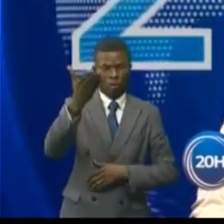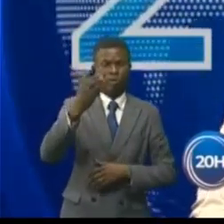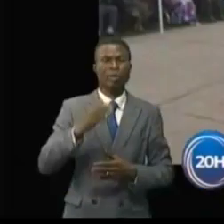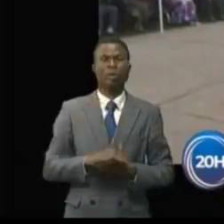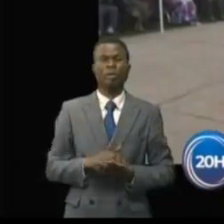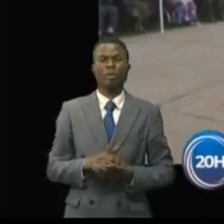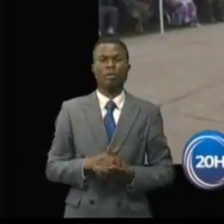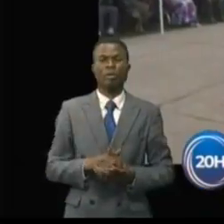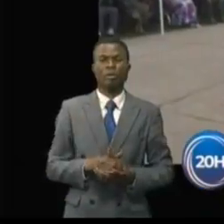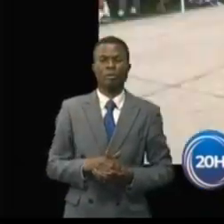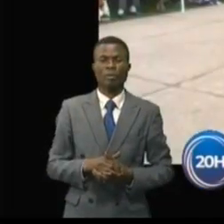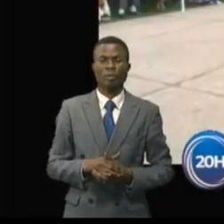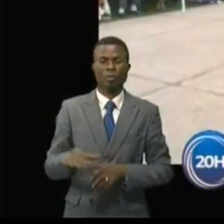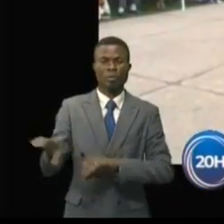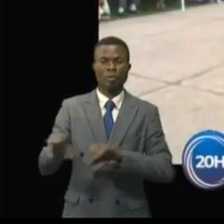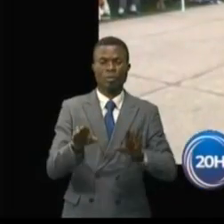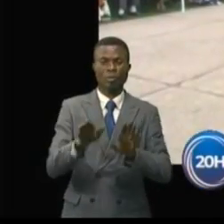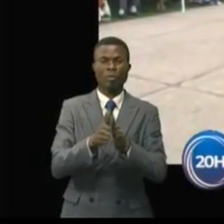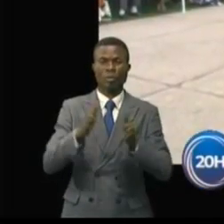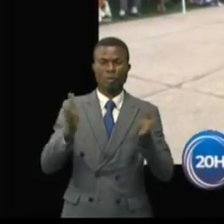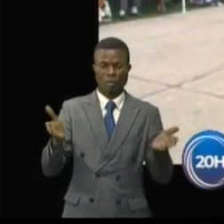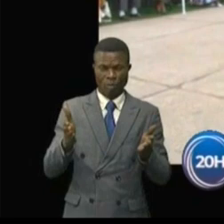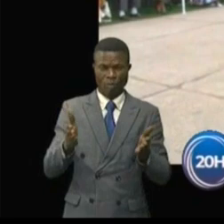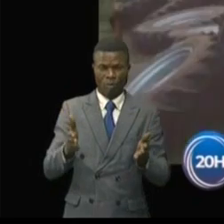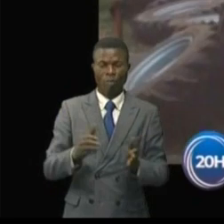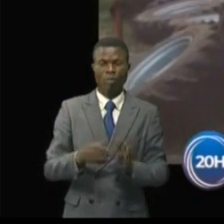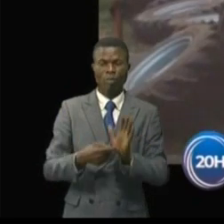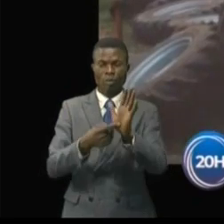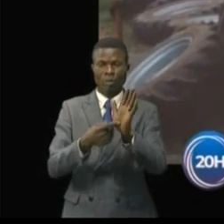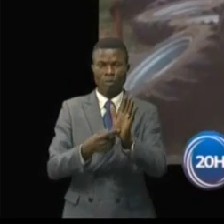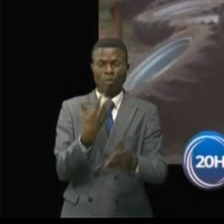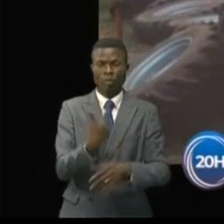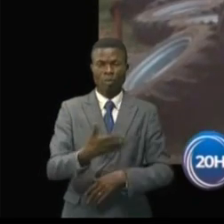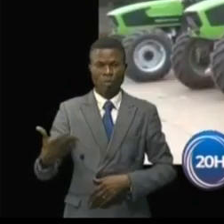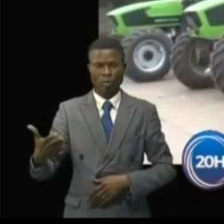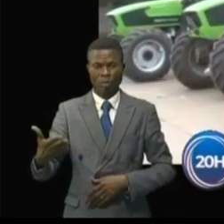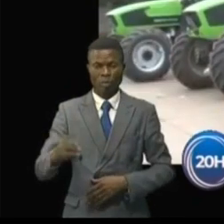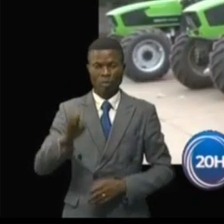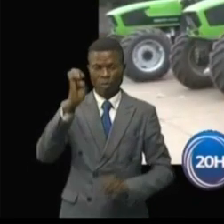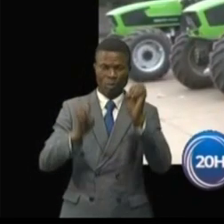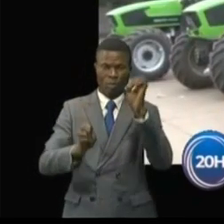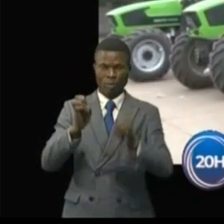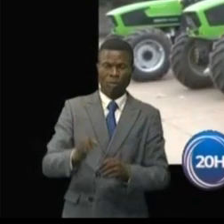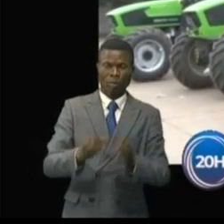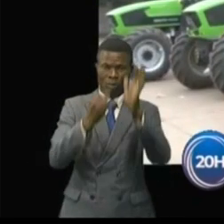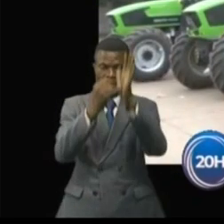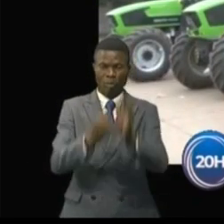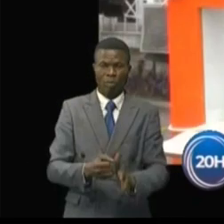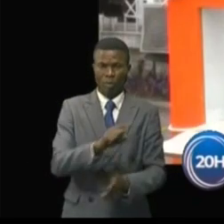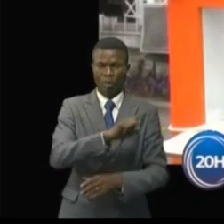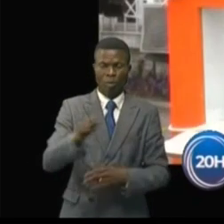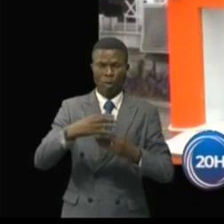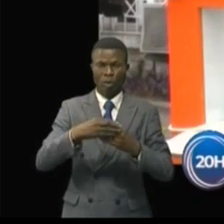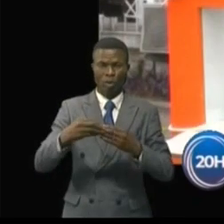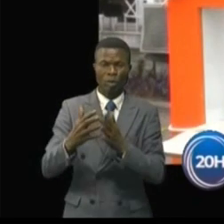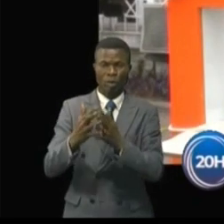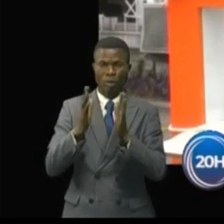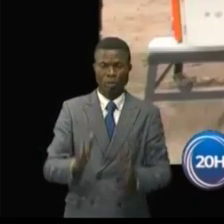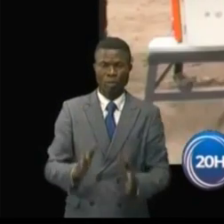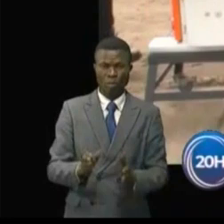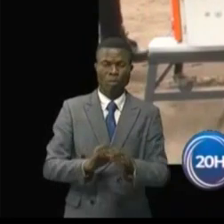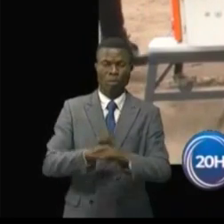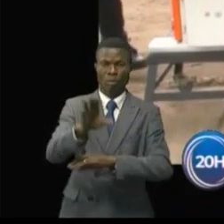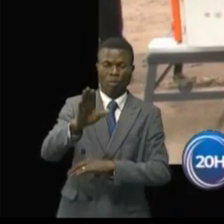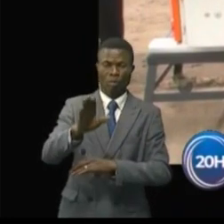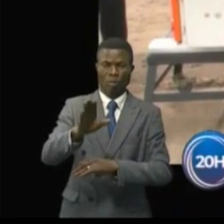Mbalkaïge. Cette cérémonie officielle vaut son pesant d'or. Des équipements évalués à 600 000 dollars américains destinés aux